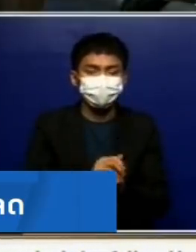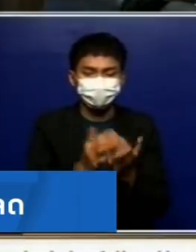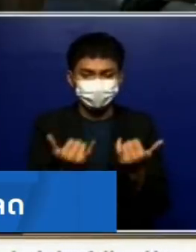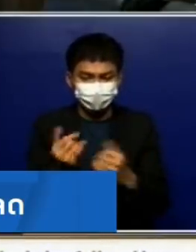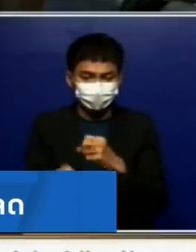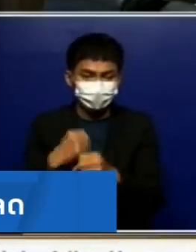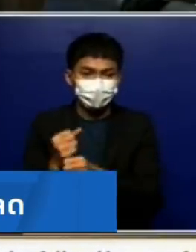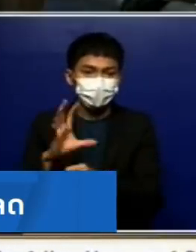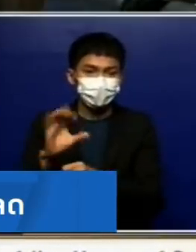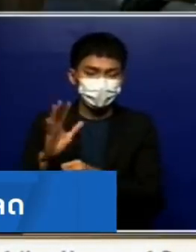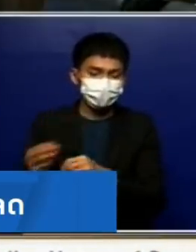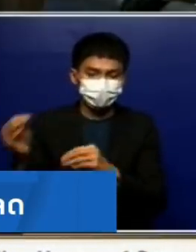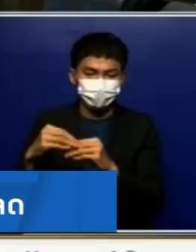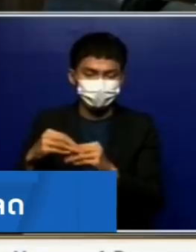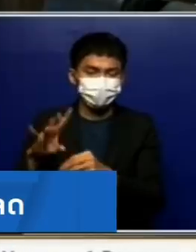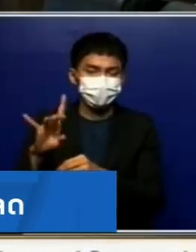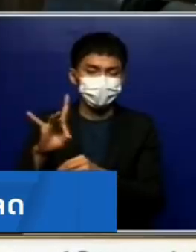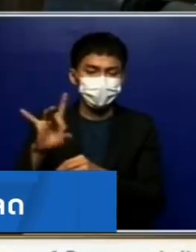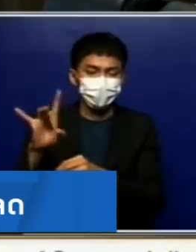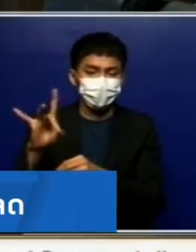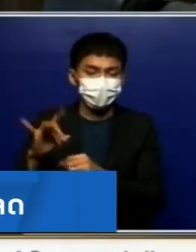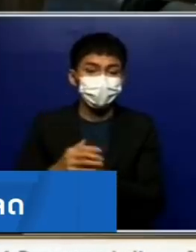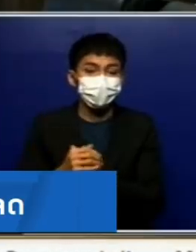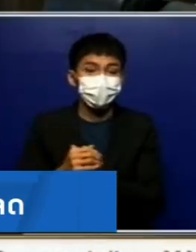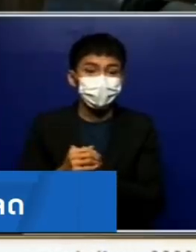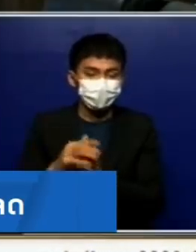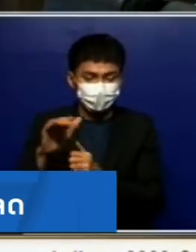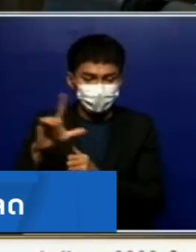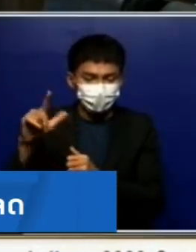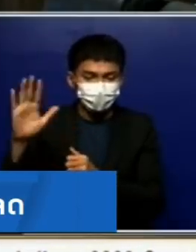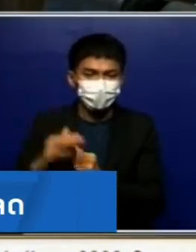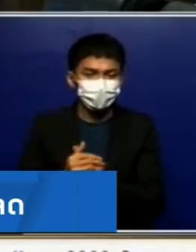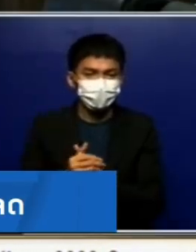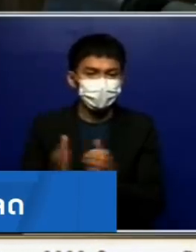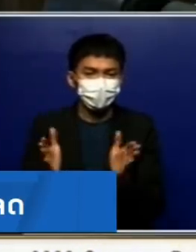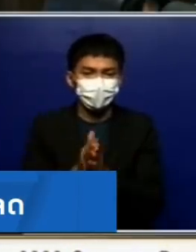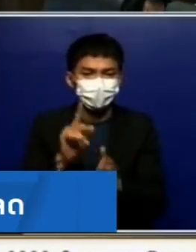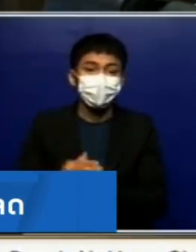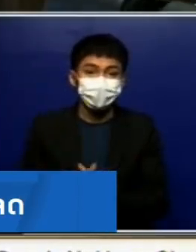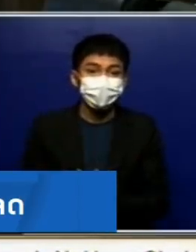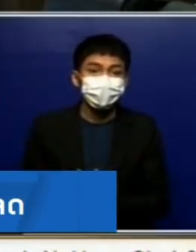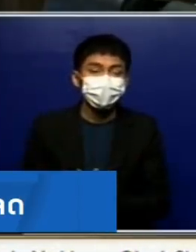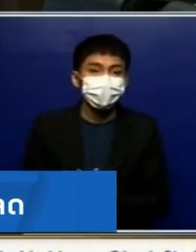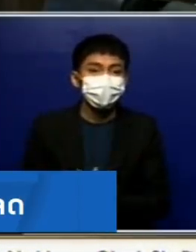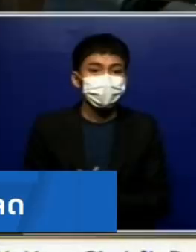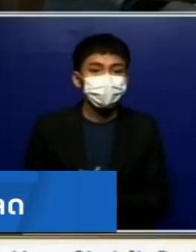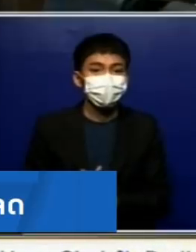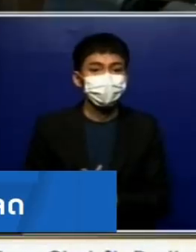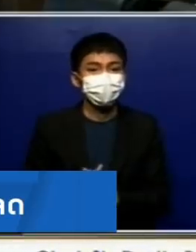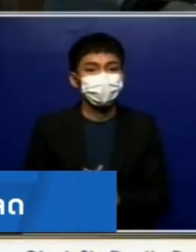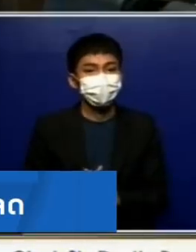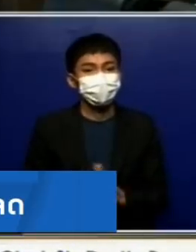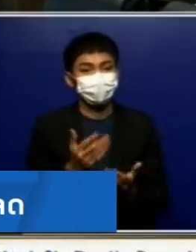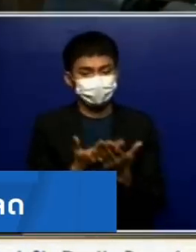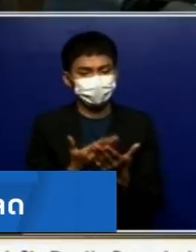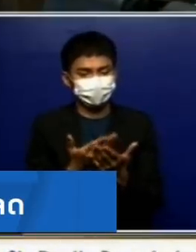าอีก873ล้านงอกมาเป็น 1,406 ล้านบาทซึ่งงบประมาณเสริมสร้างจัดห